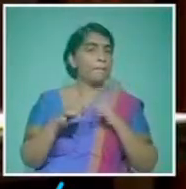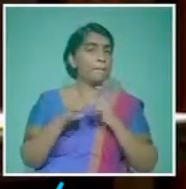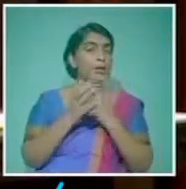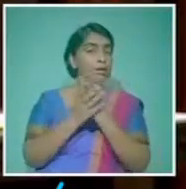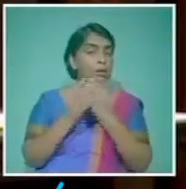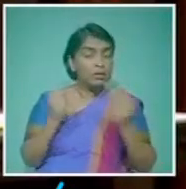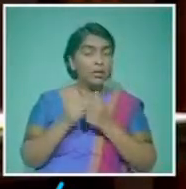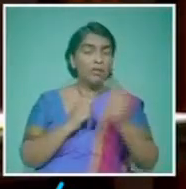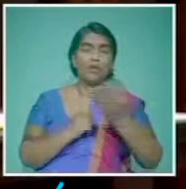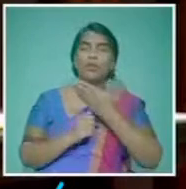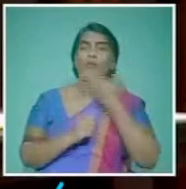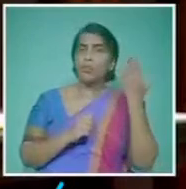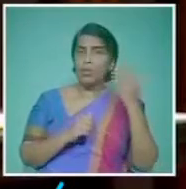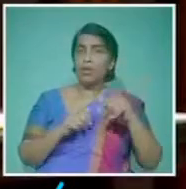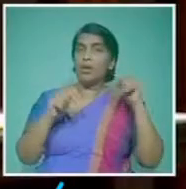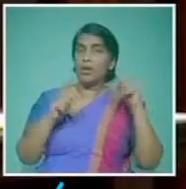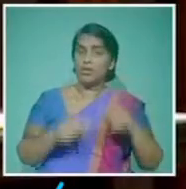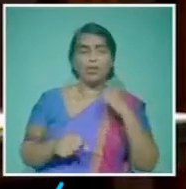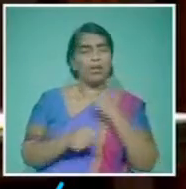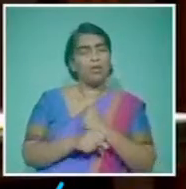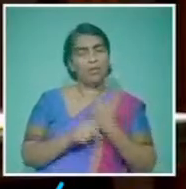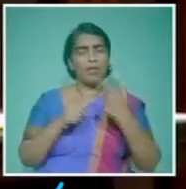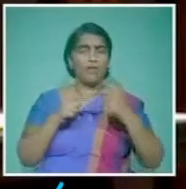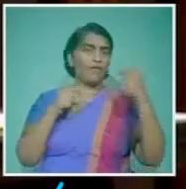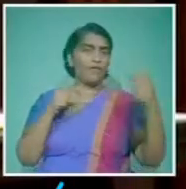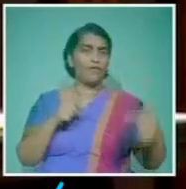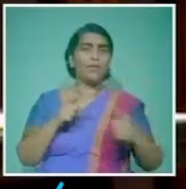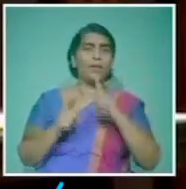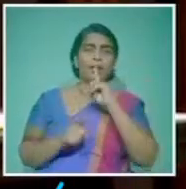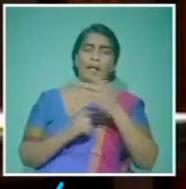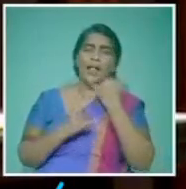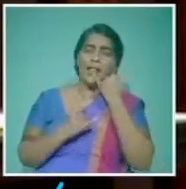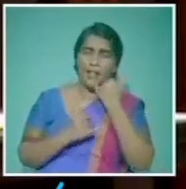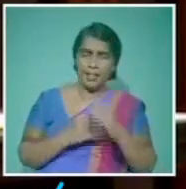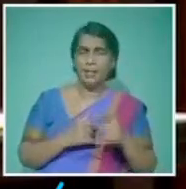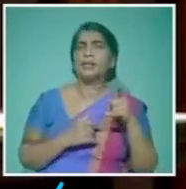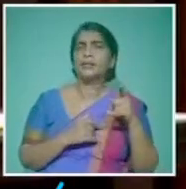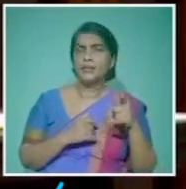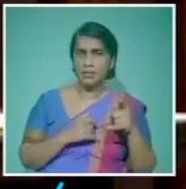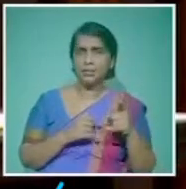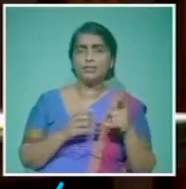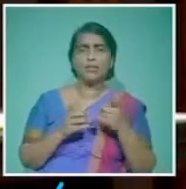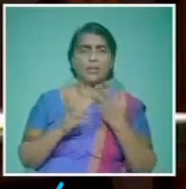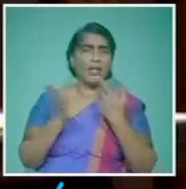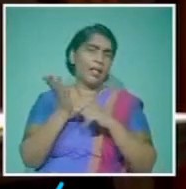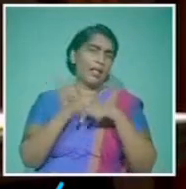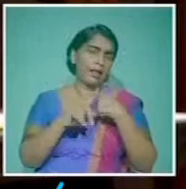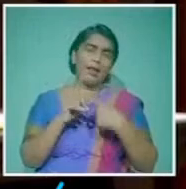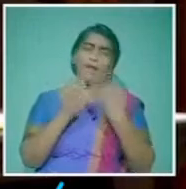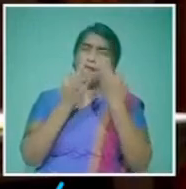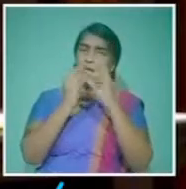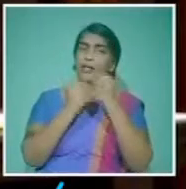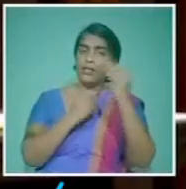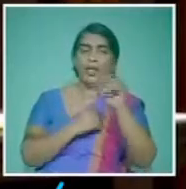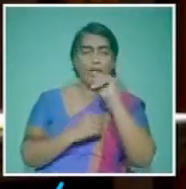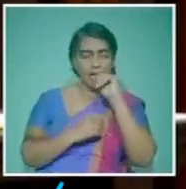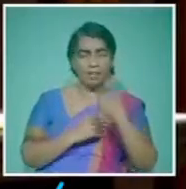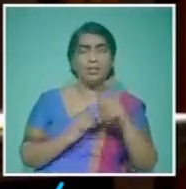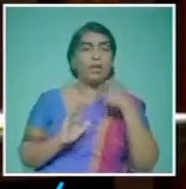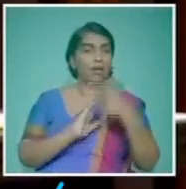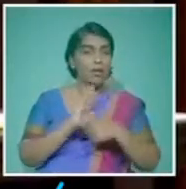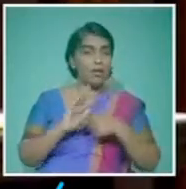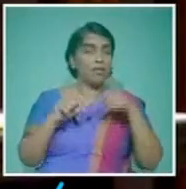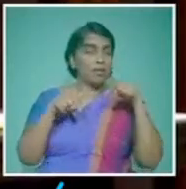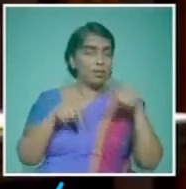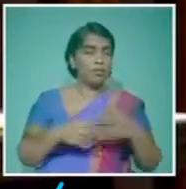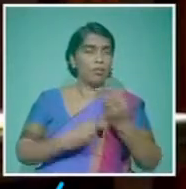Titrame Kranapulum. Ada Andupaxio, Vipaxi, Nora Kiana Hari Lazy, may Badusahana deno at the Have a Lanka, the